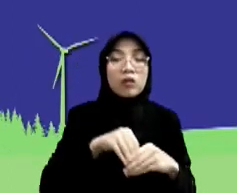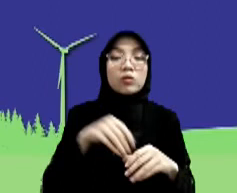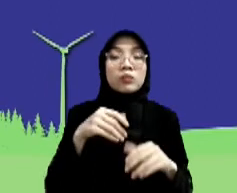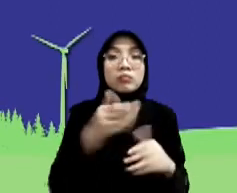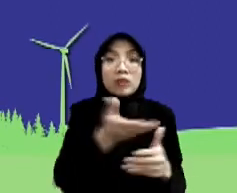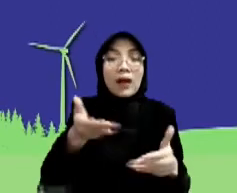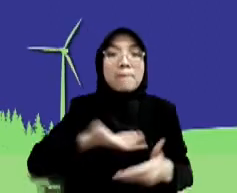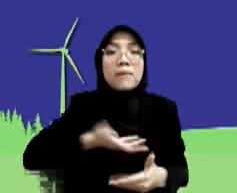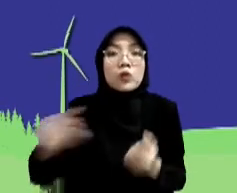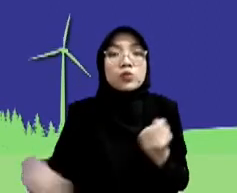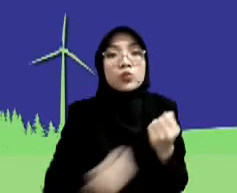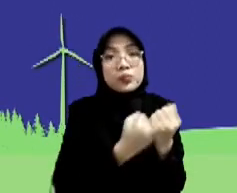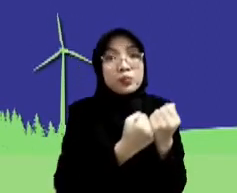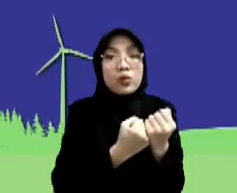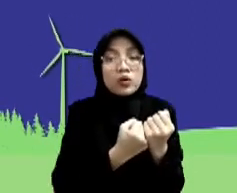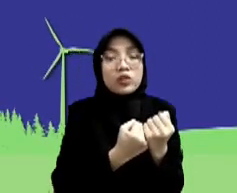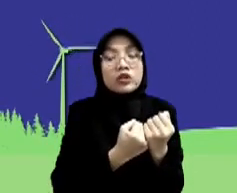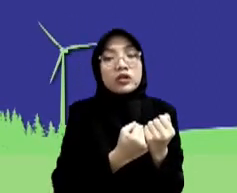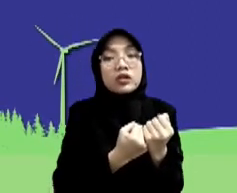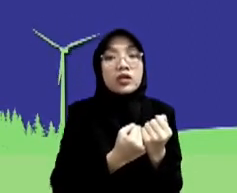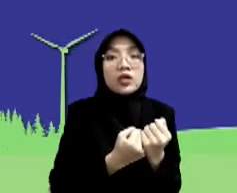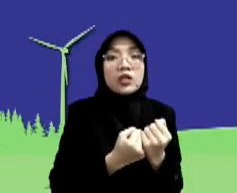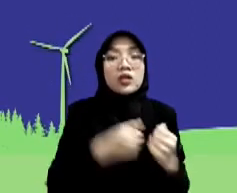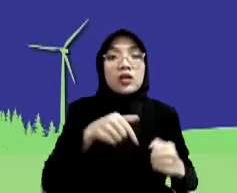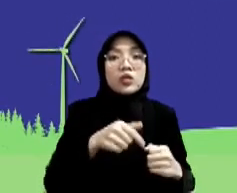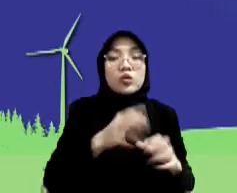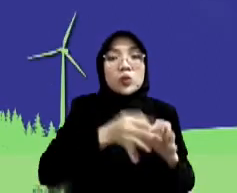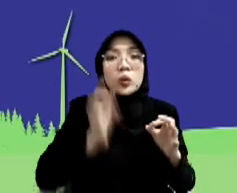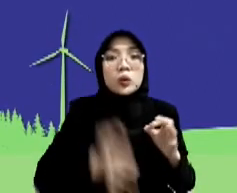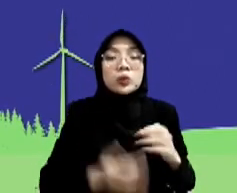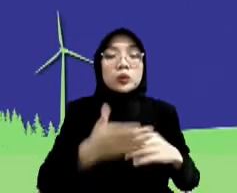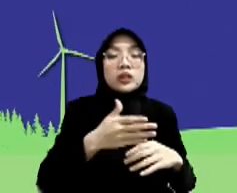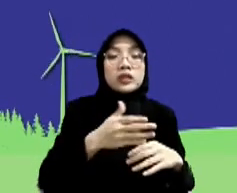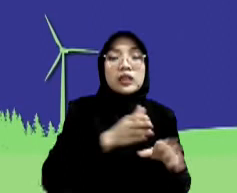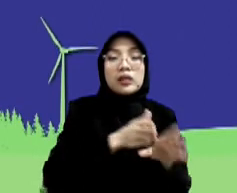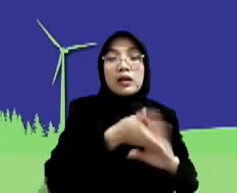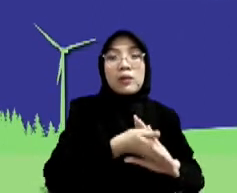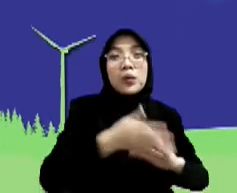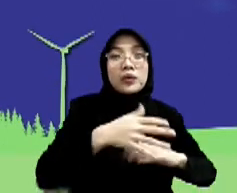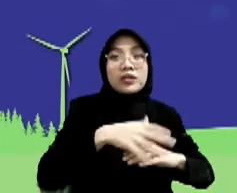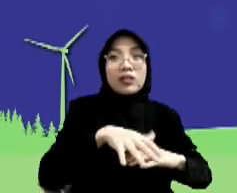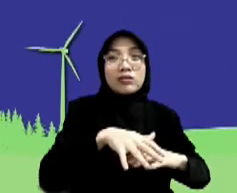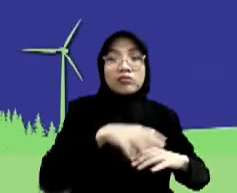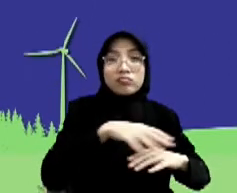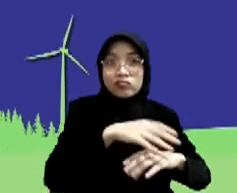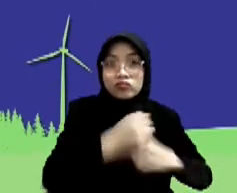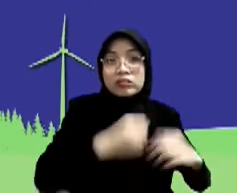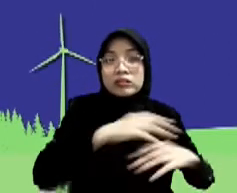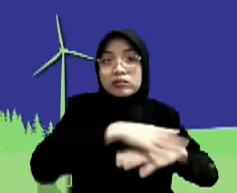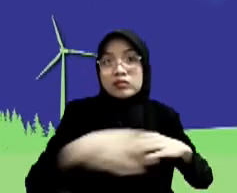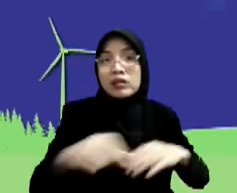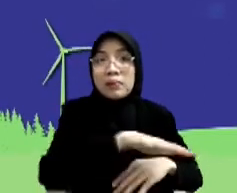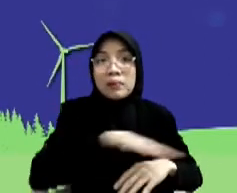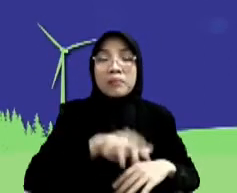mau support untuk TH Nature bas solution Project jadi kita lihat secara holistic and